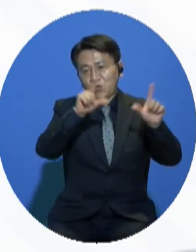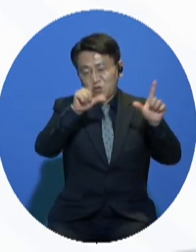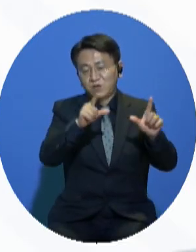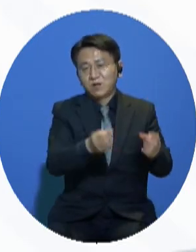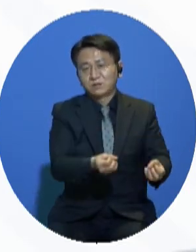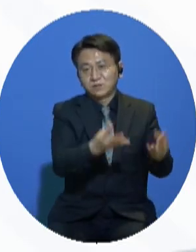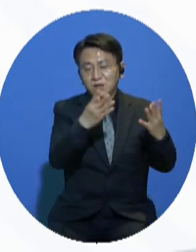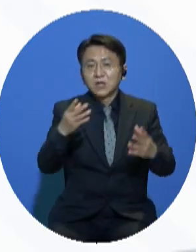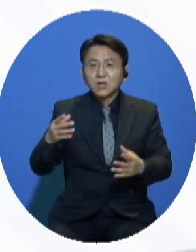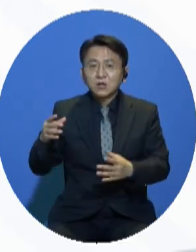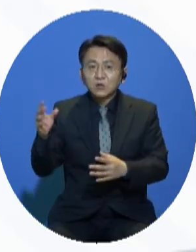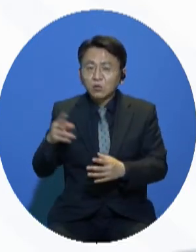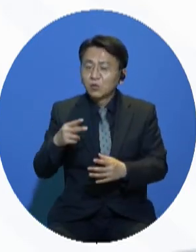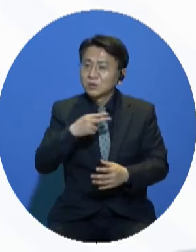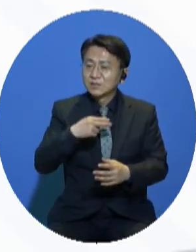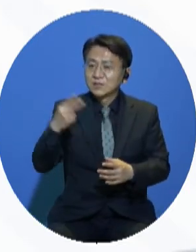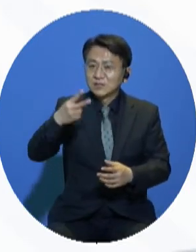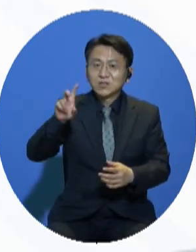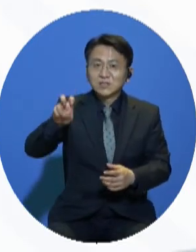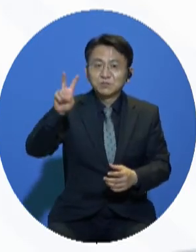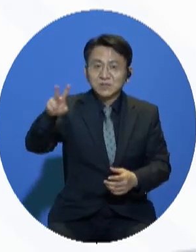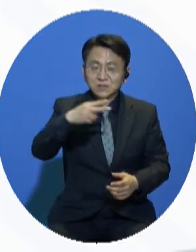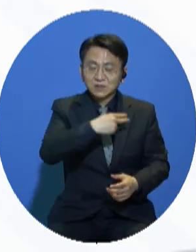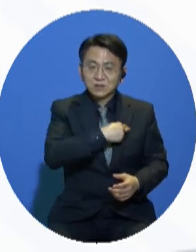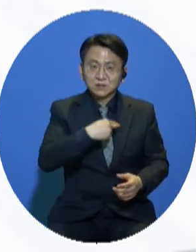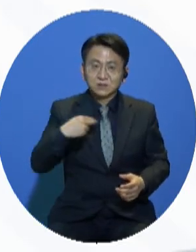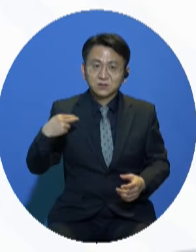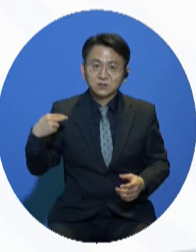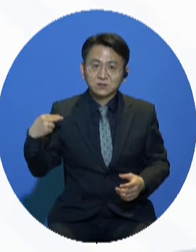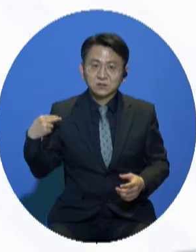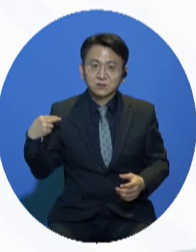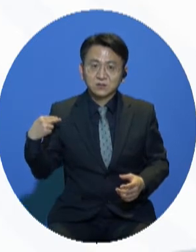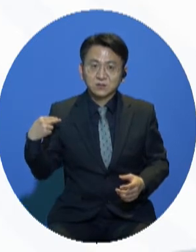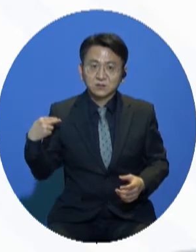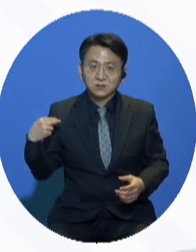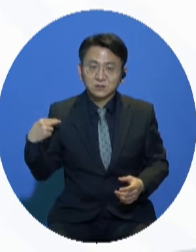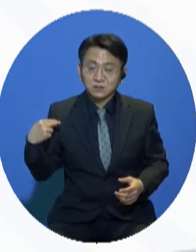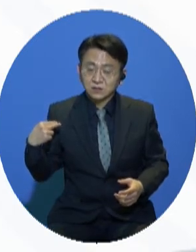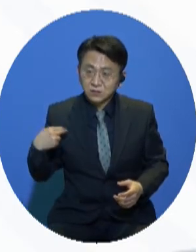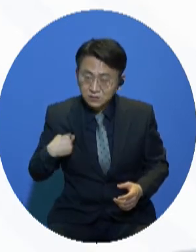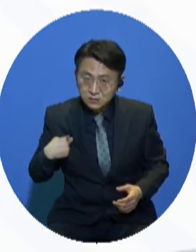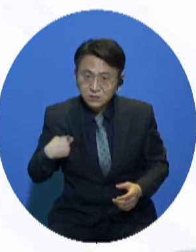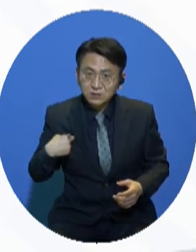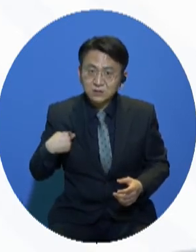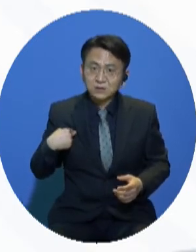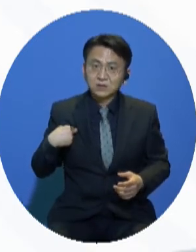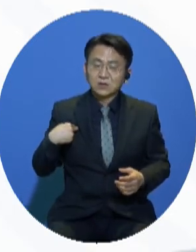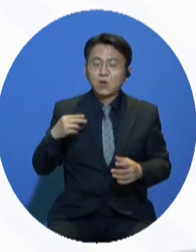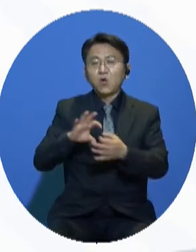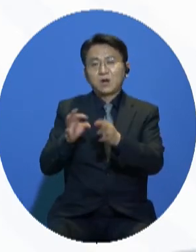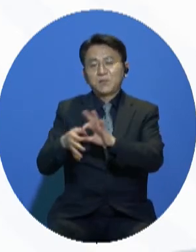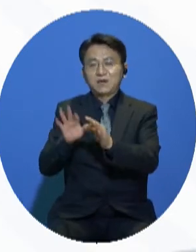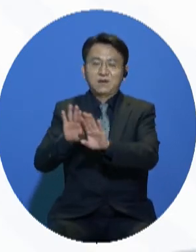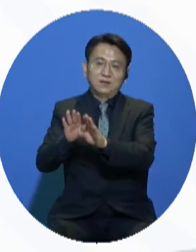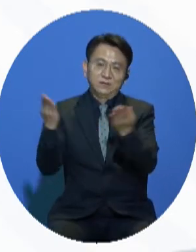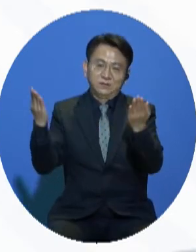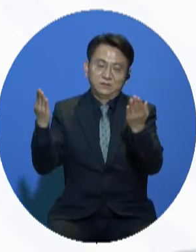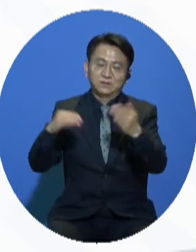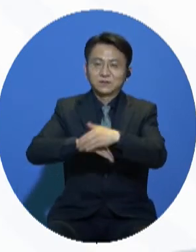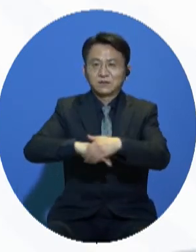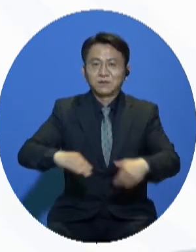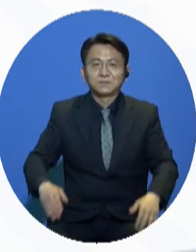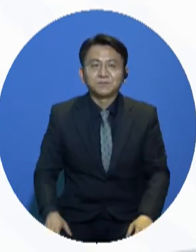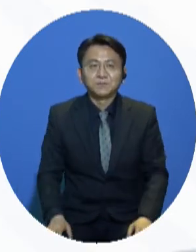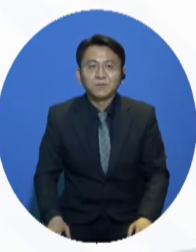것이고 베이징이 차기 동계 패럴림픽을 그리고 올림픽을 개최하게